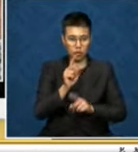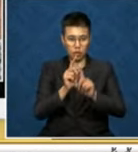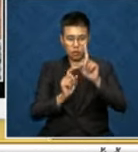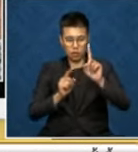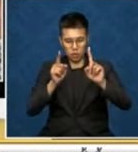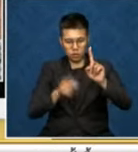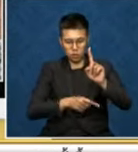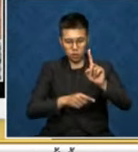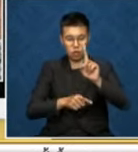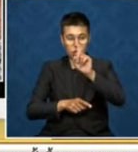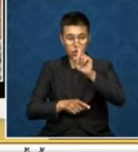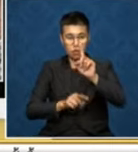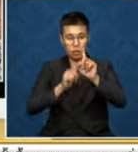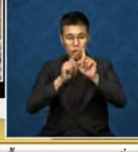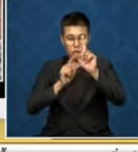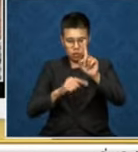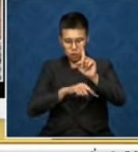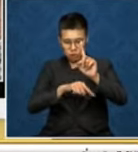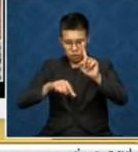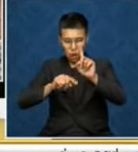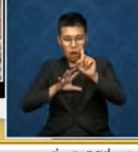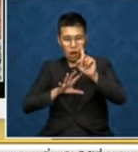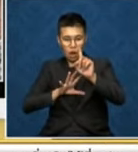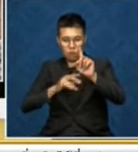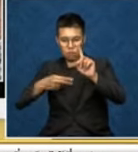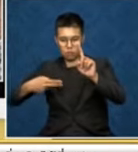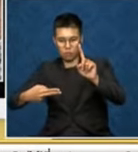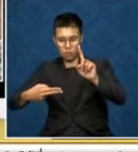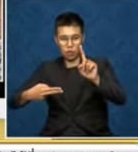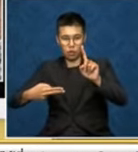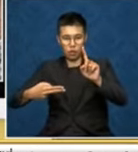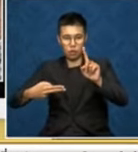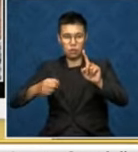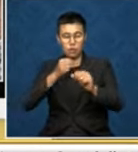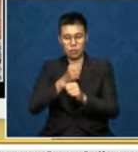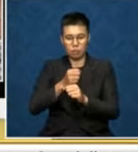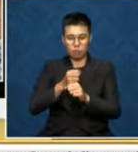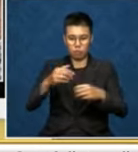1ส่วนต่อ 50,000 นะครับตามระหว่างเส้นแบ่งเขตของสันเขื่อนนะครับ